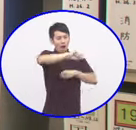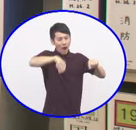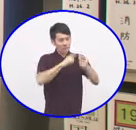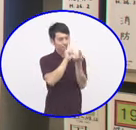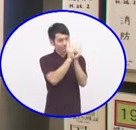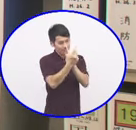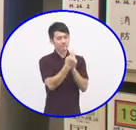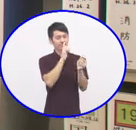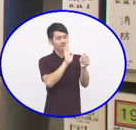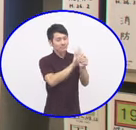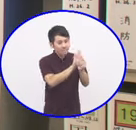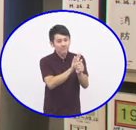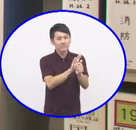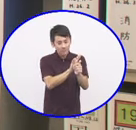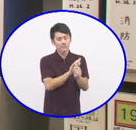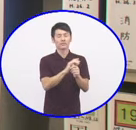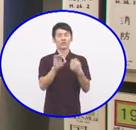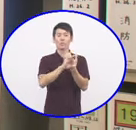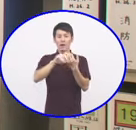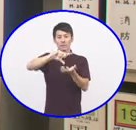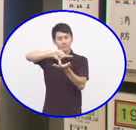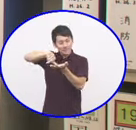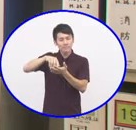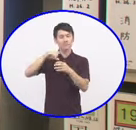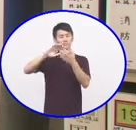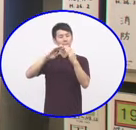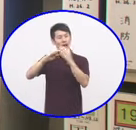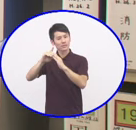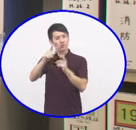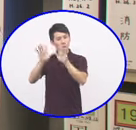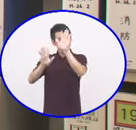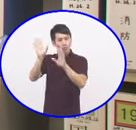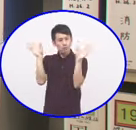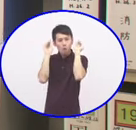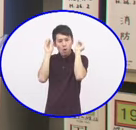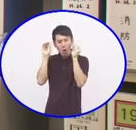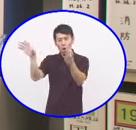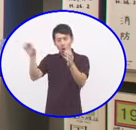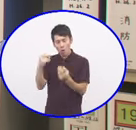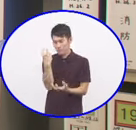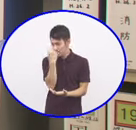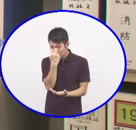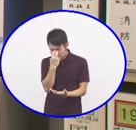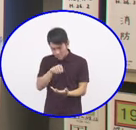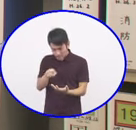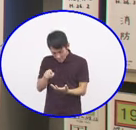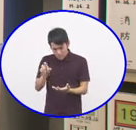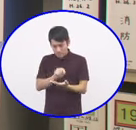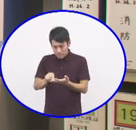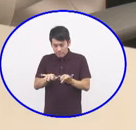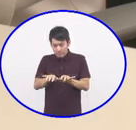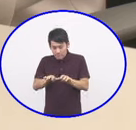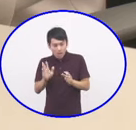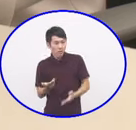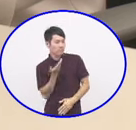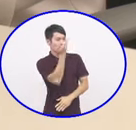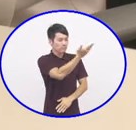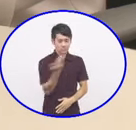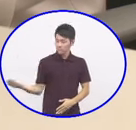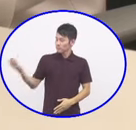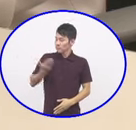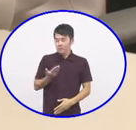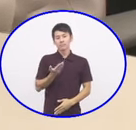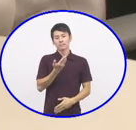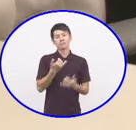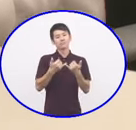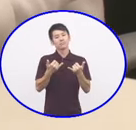調べ物をするときのサポートも行っています。議員からの依頼を受けて新聞記事を探したり、統計